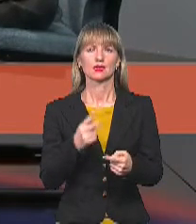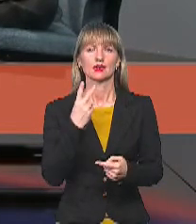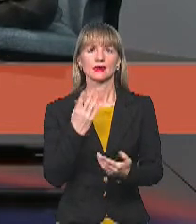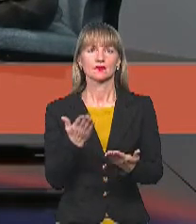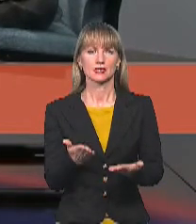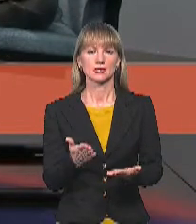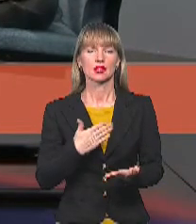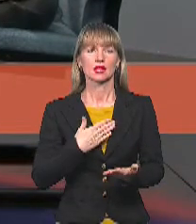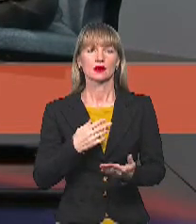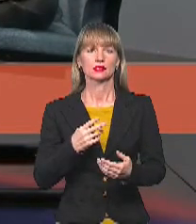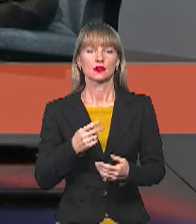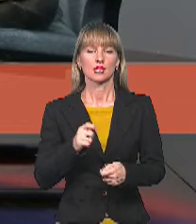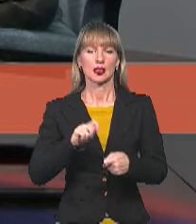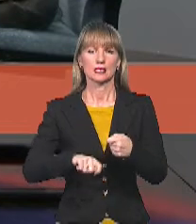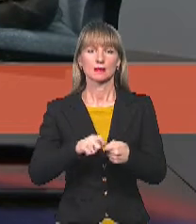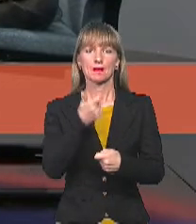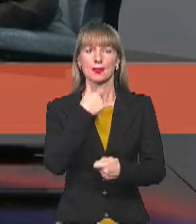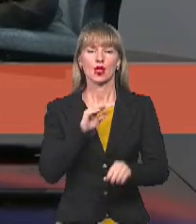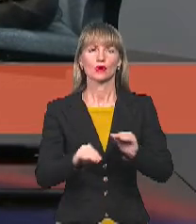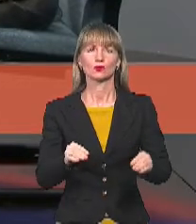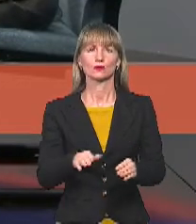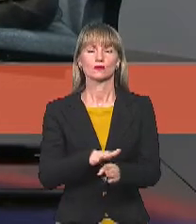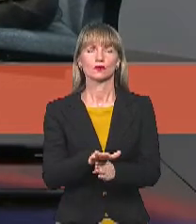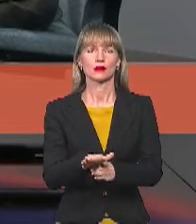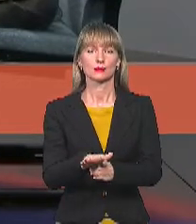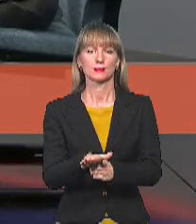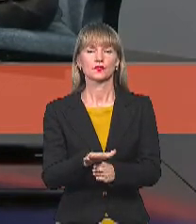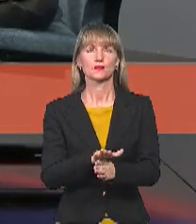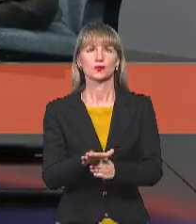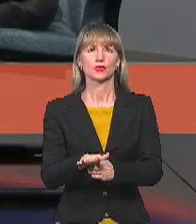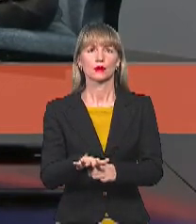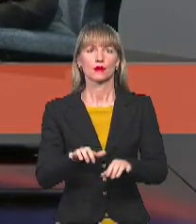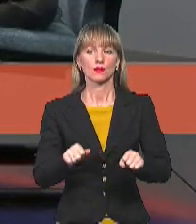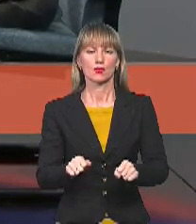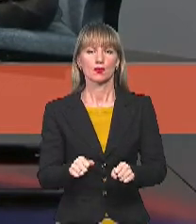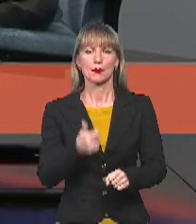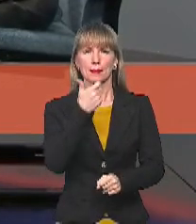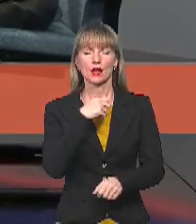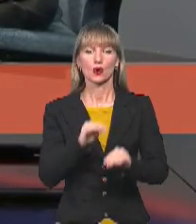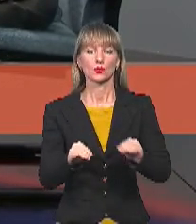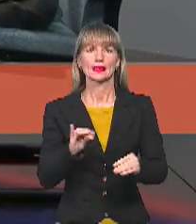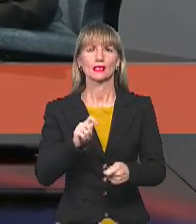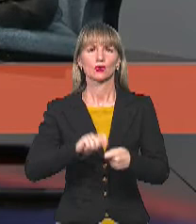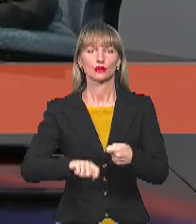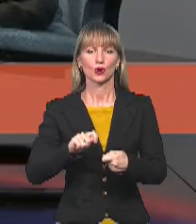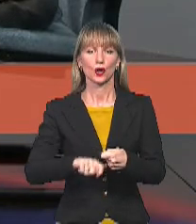дивіться, наша інспекція з благоустрою здійснює виконання повноважень в сфері благоустрою та